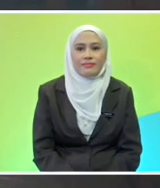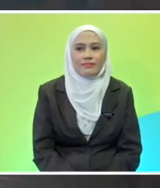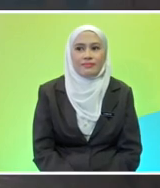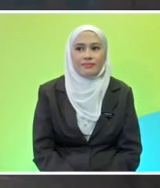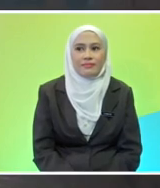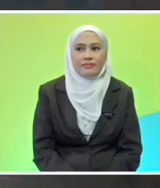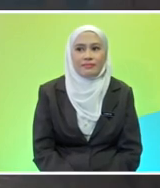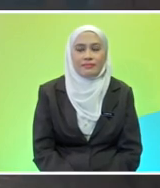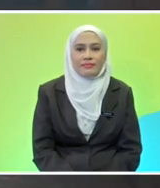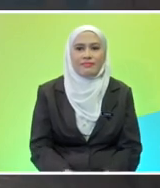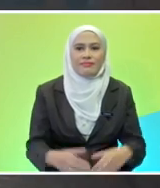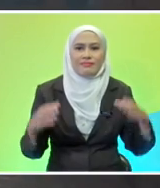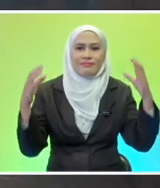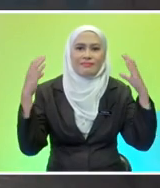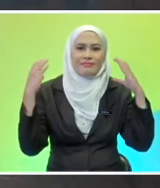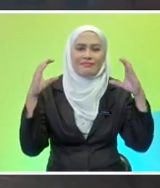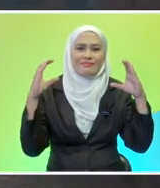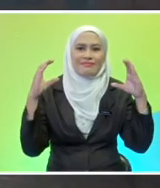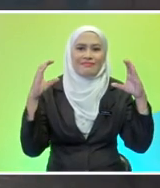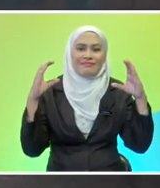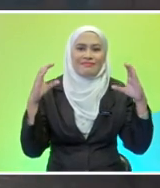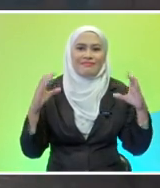Wah, cikgu, lutut saya dah tercabut, cikgu.